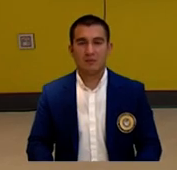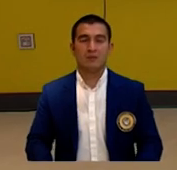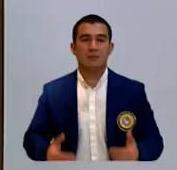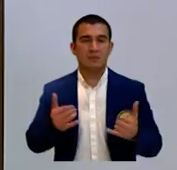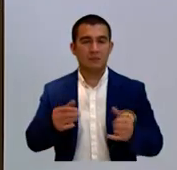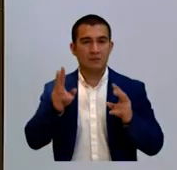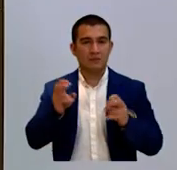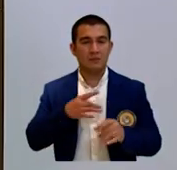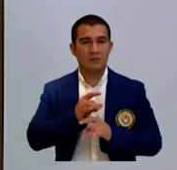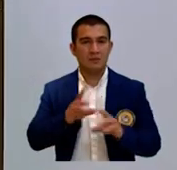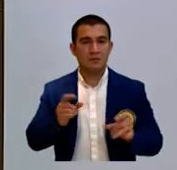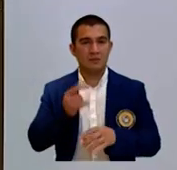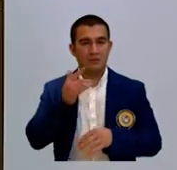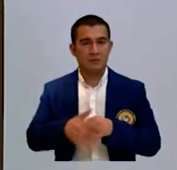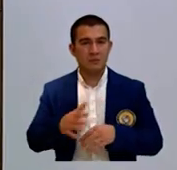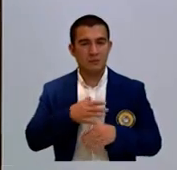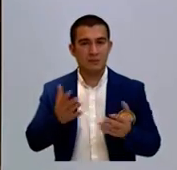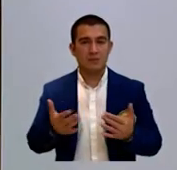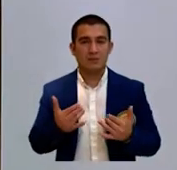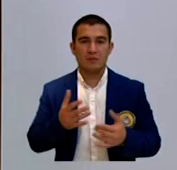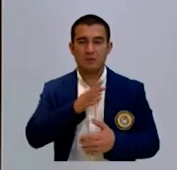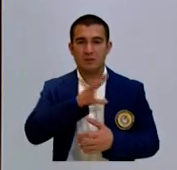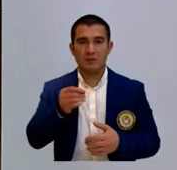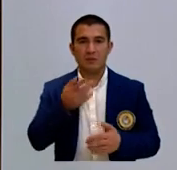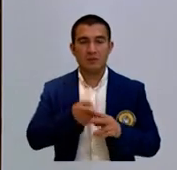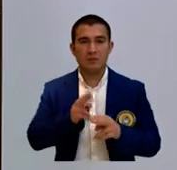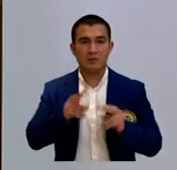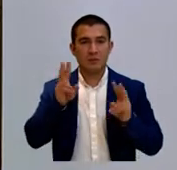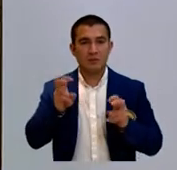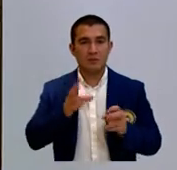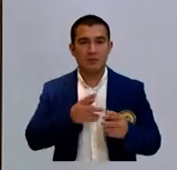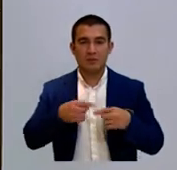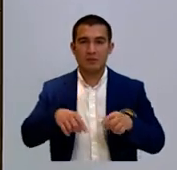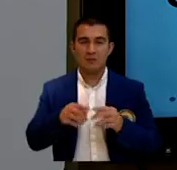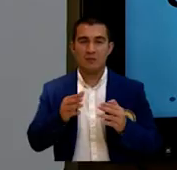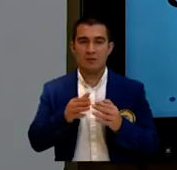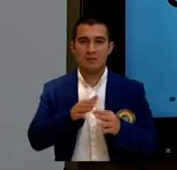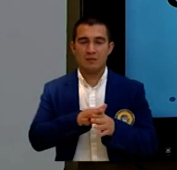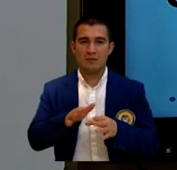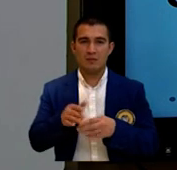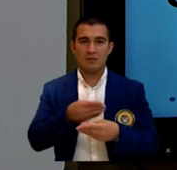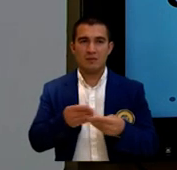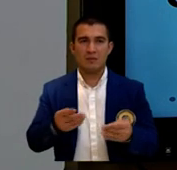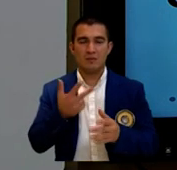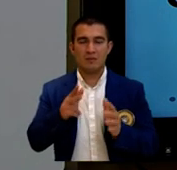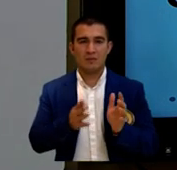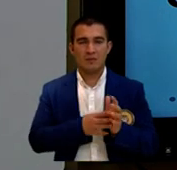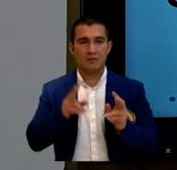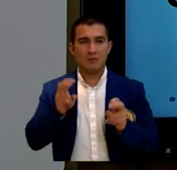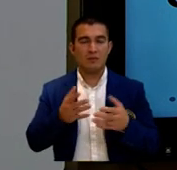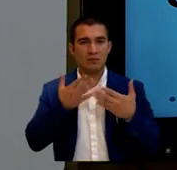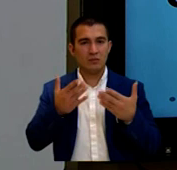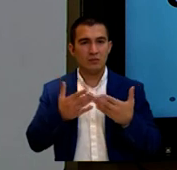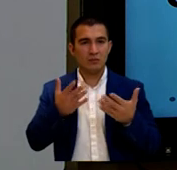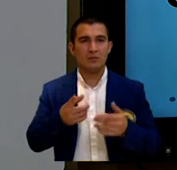Bugungi mavzumiz tushunarli bo'lgan bo'lsa, qadrli o'quvchilar, mavzu yuzasidan sizga topshiriq. 39-chi mavzuni